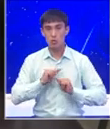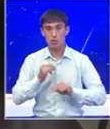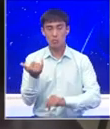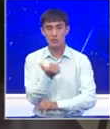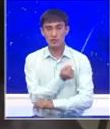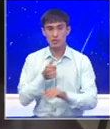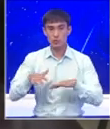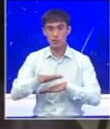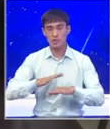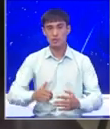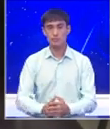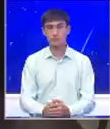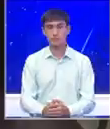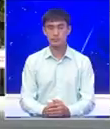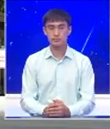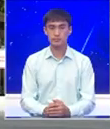населения.